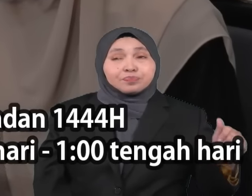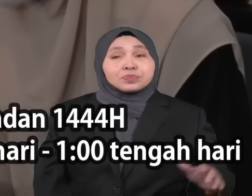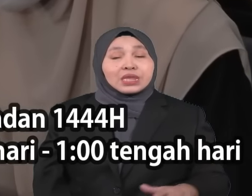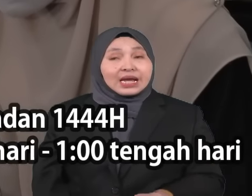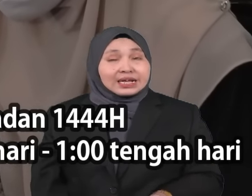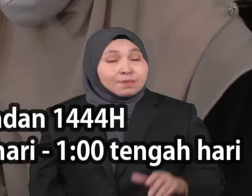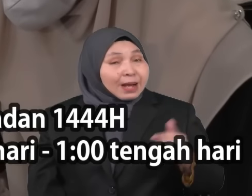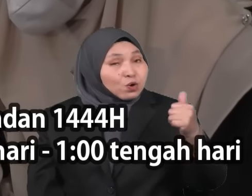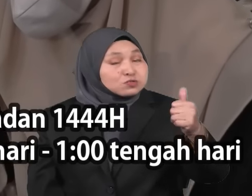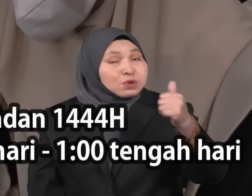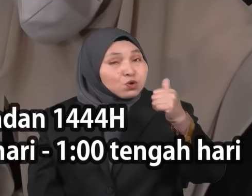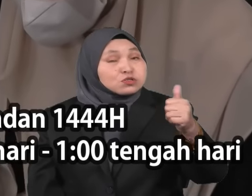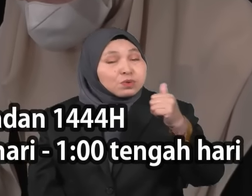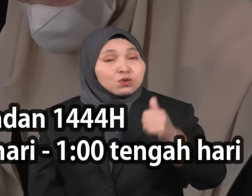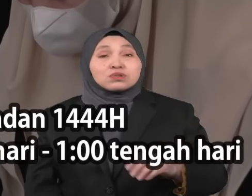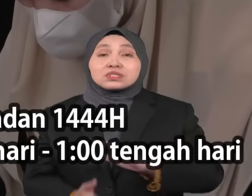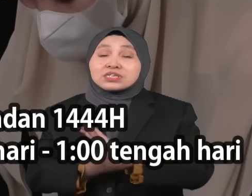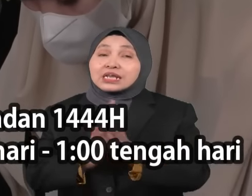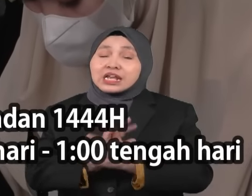hasanah. Bagus. Bagus. Wa fil